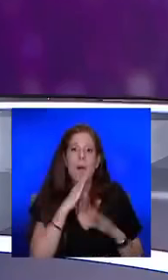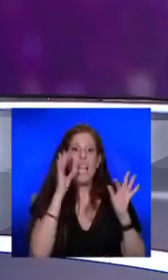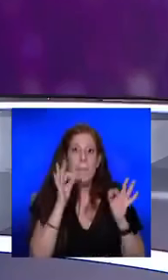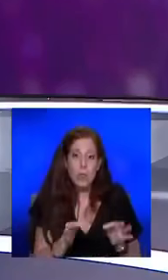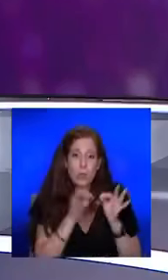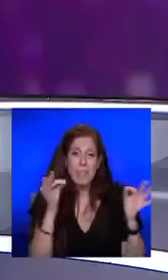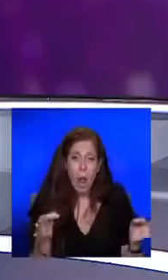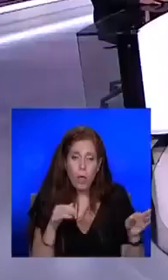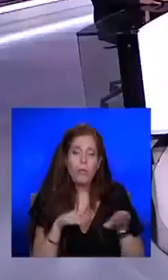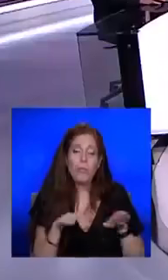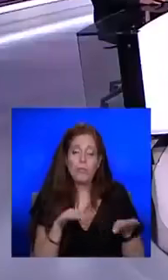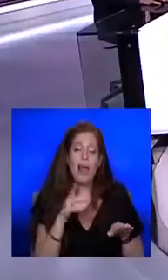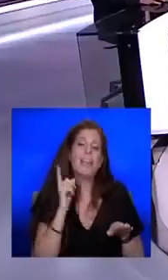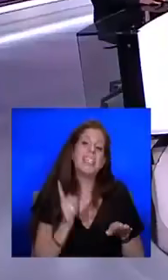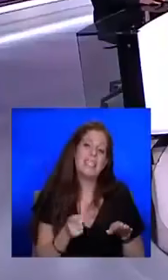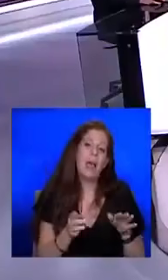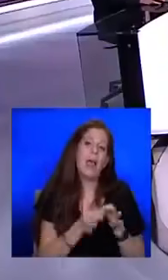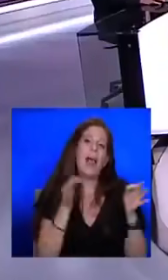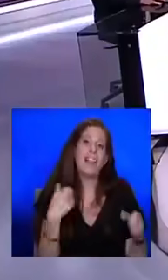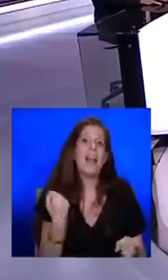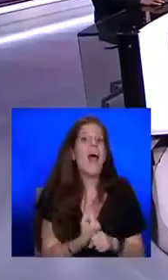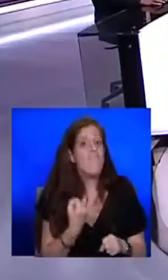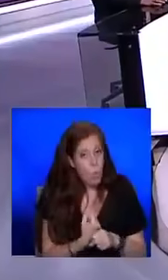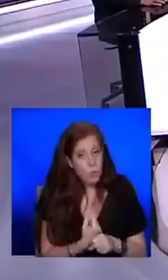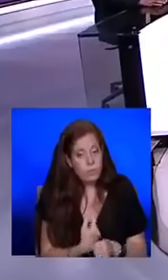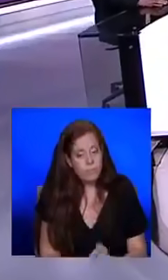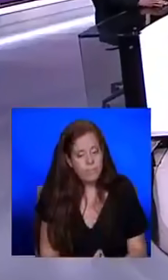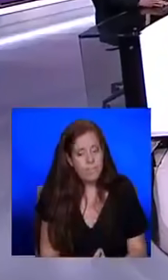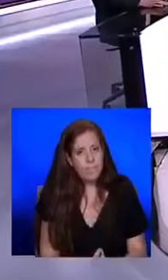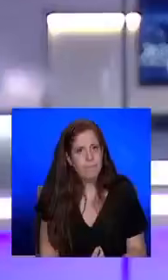כשהממשלה הזאת תצטרך להתחיל לעבוד. בהחלט. תודה רבה. מאיה.